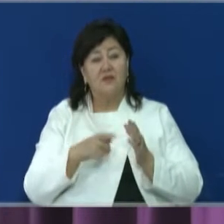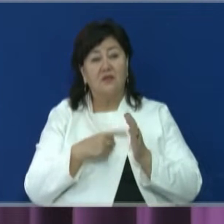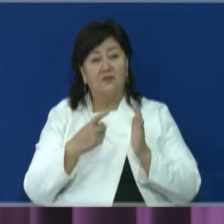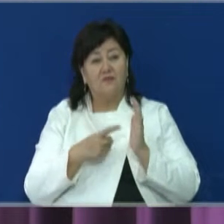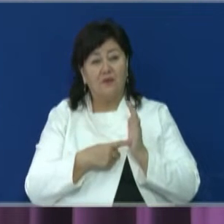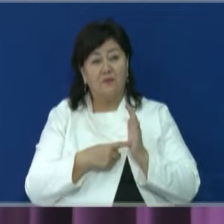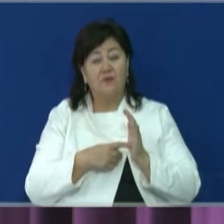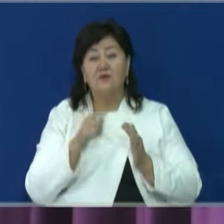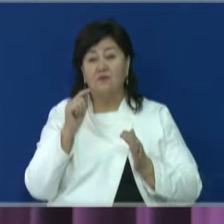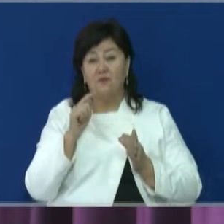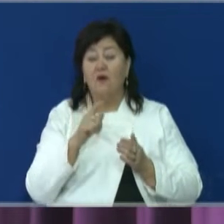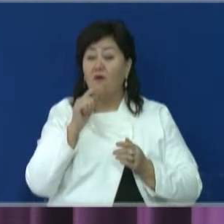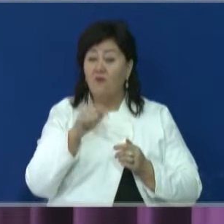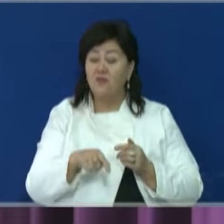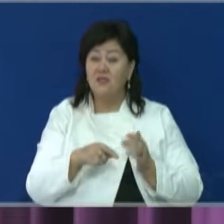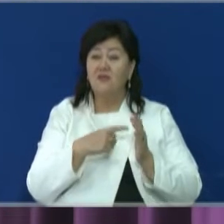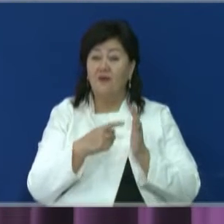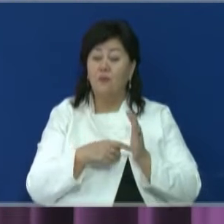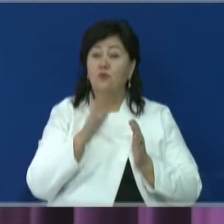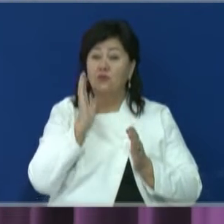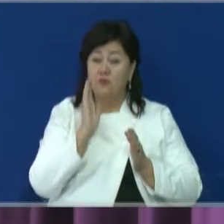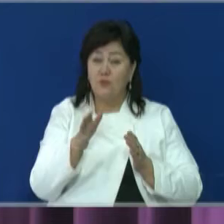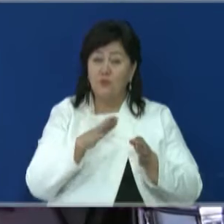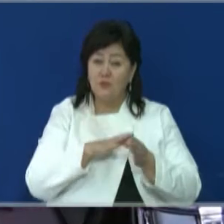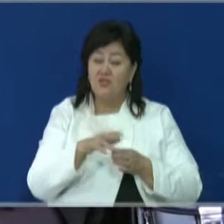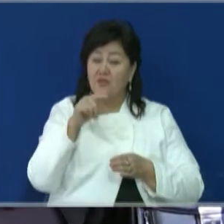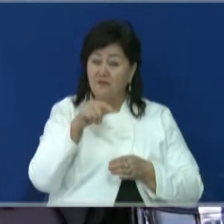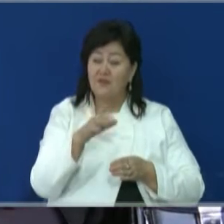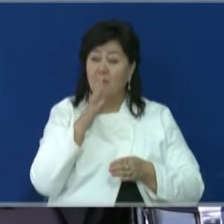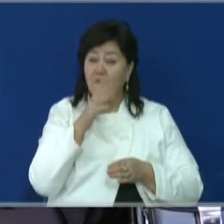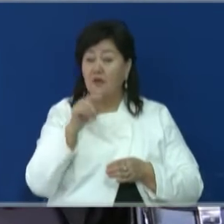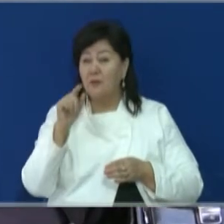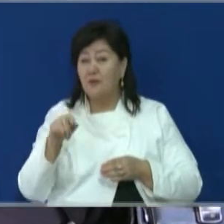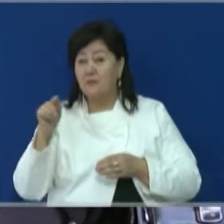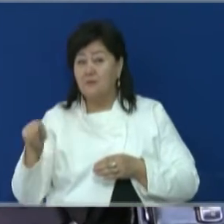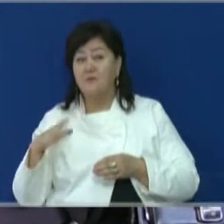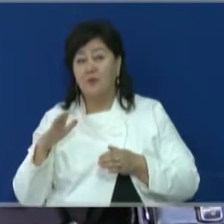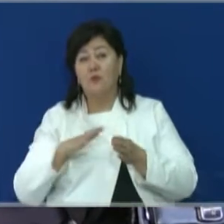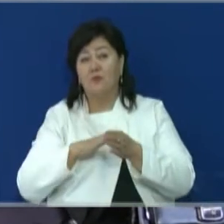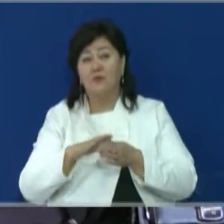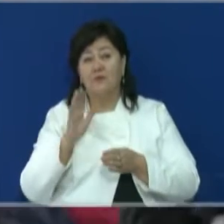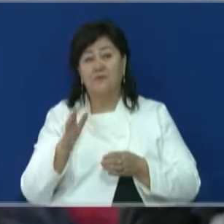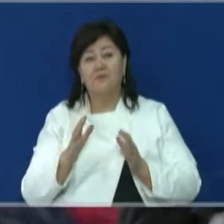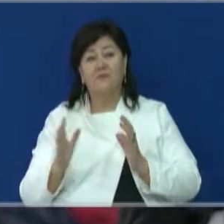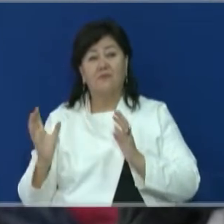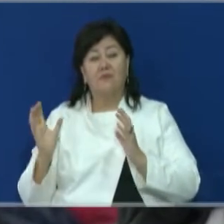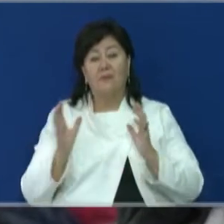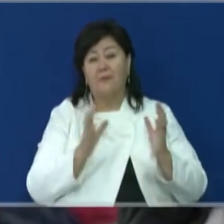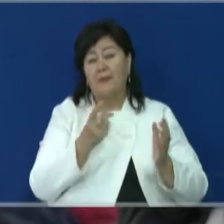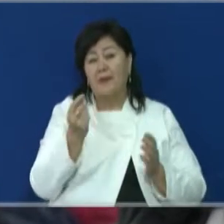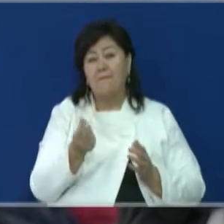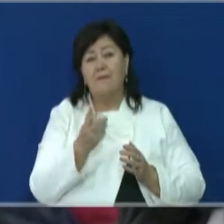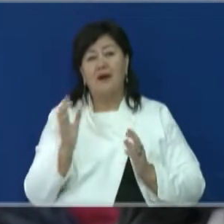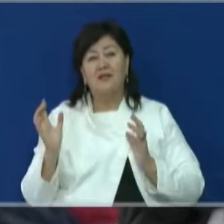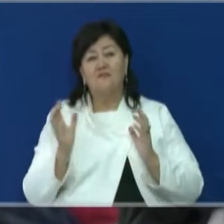міне осыны осы уақытта, осыны осы уақытта жасаймыз деп точно ответін айтатын боламыз. Мұнымен қоса кентке қатынайтын автобустардың саны аз. Қыс кезінде